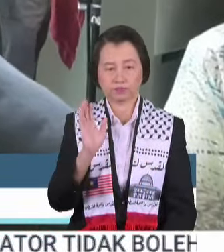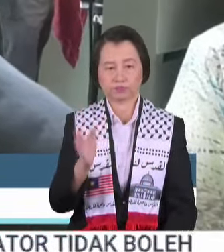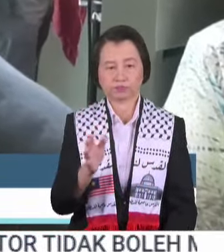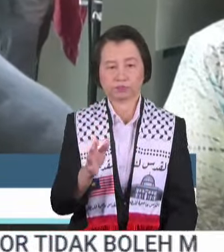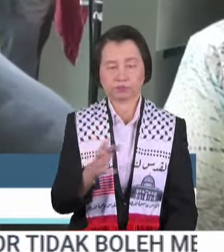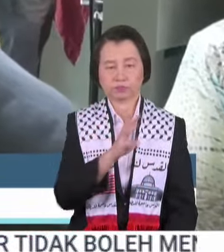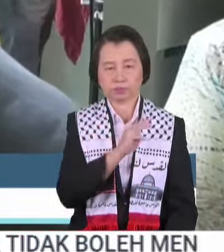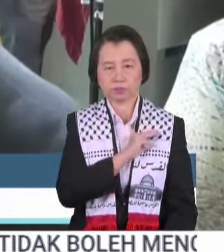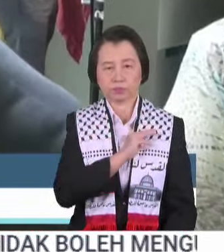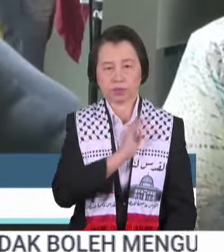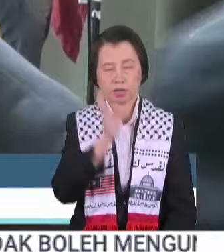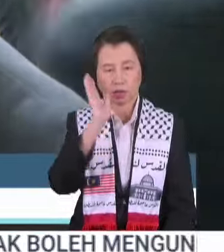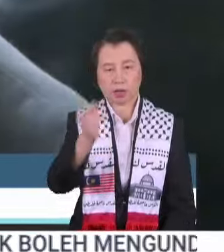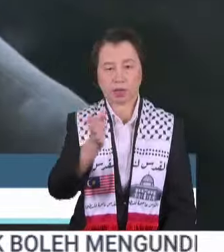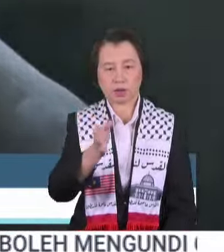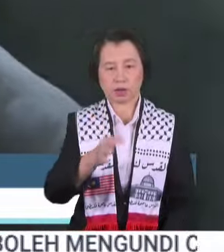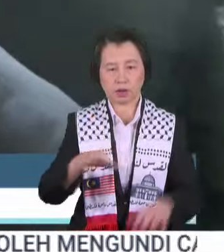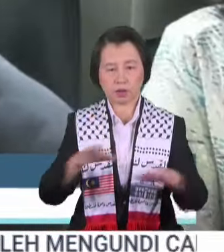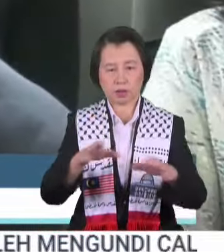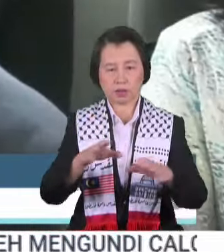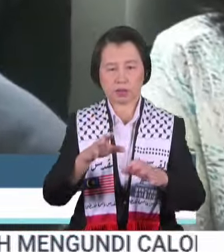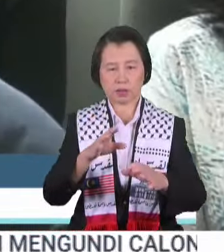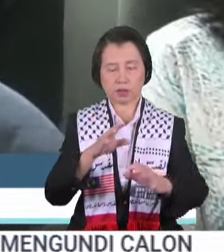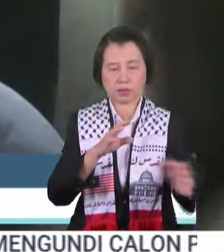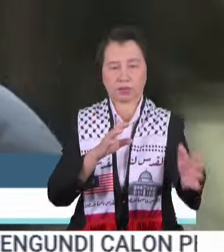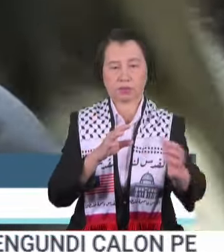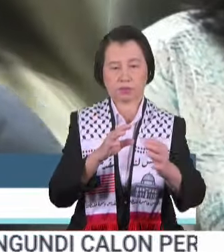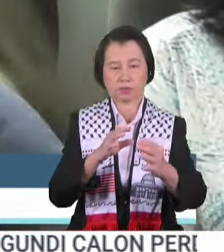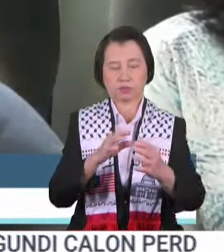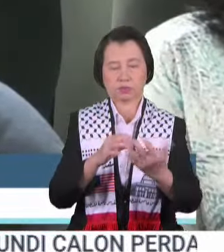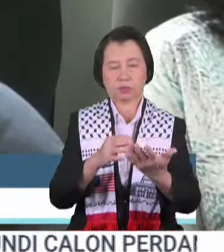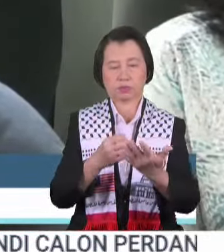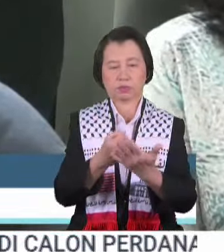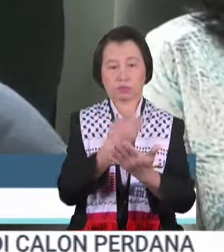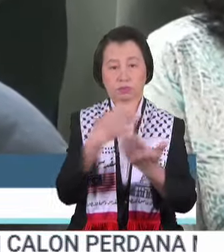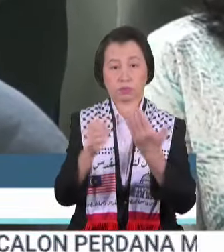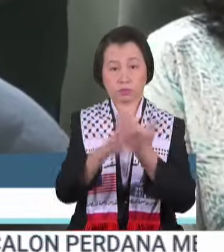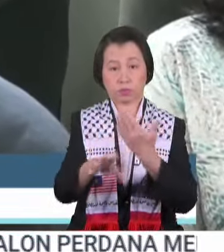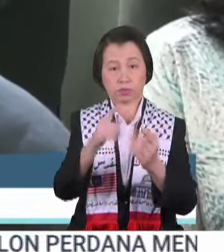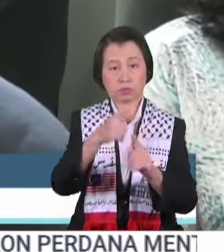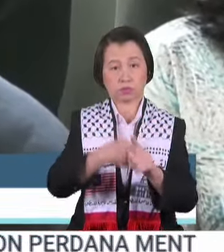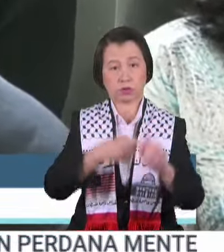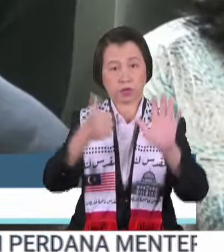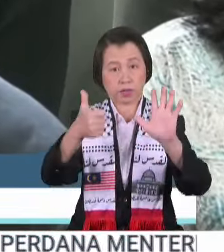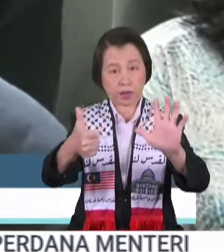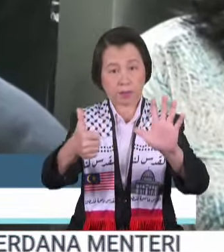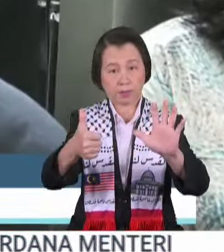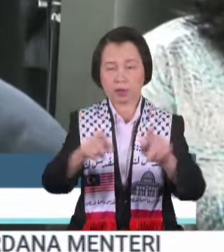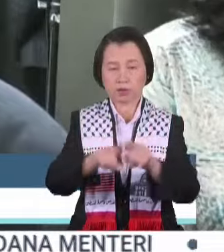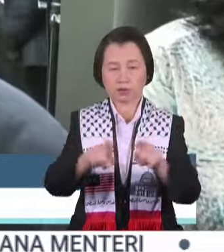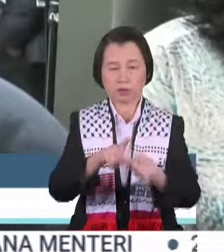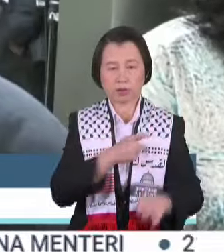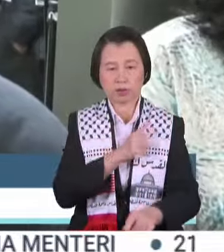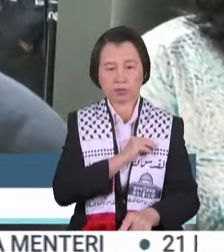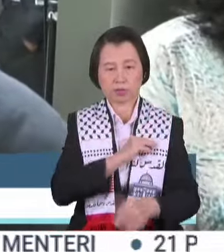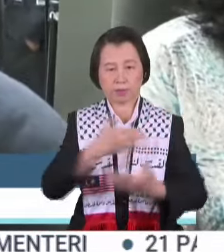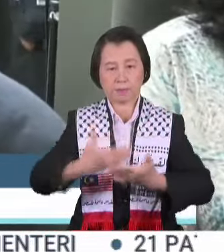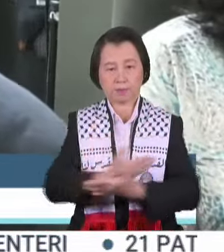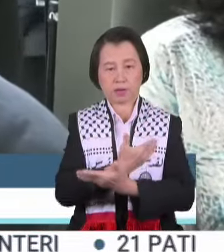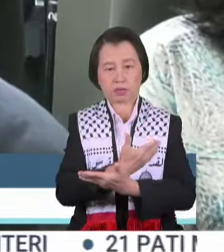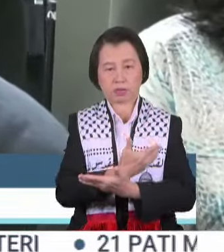yang berhormat menteri akan nanti akan buatkan social media bulan 6 sebagai satu kementerian yang